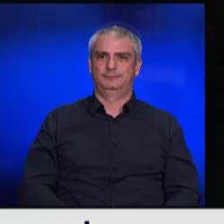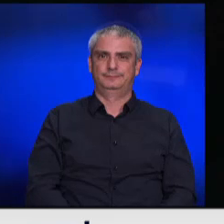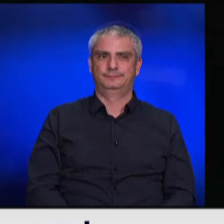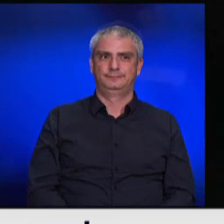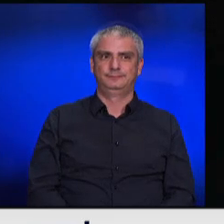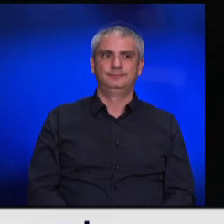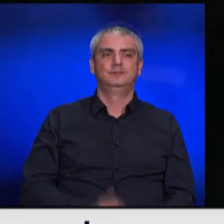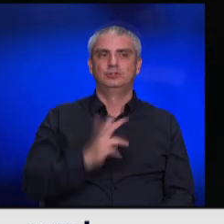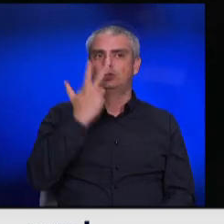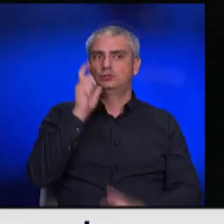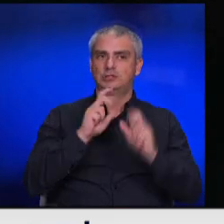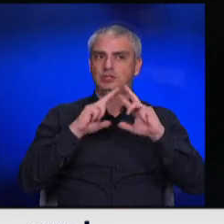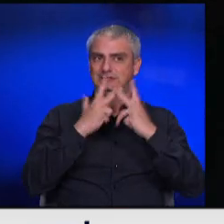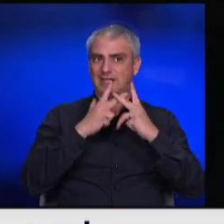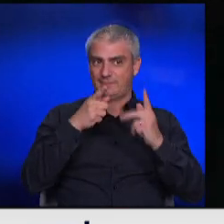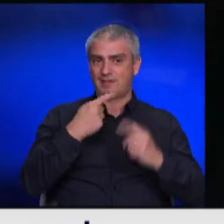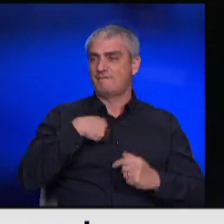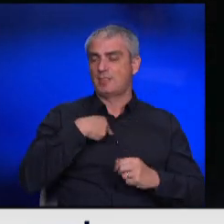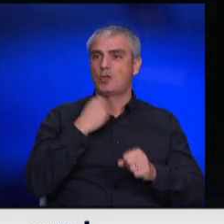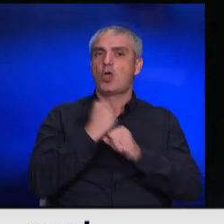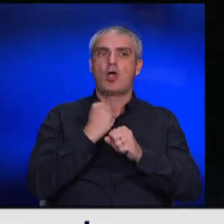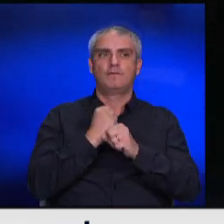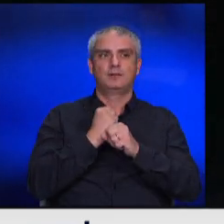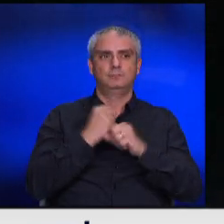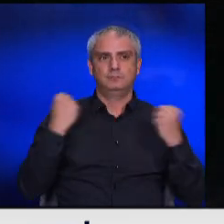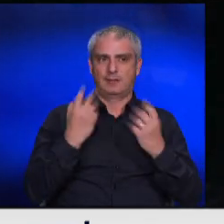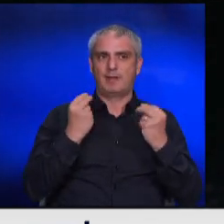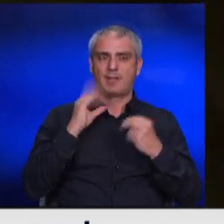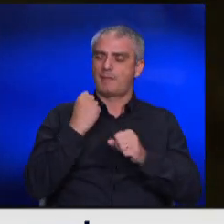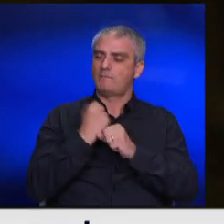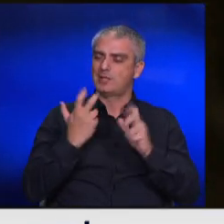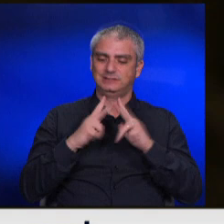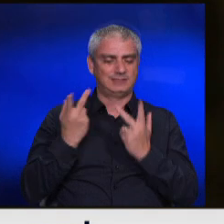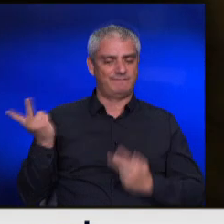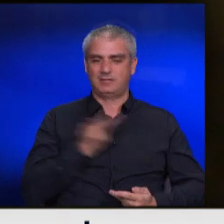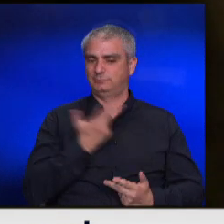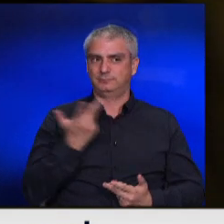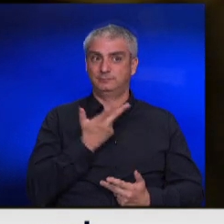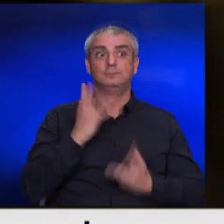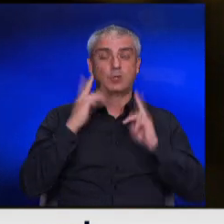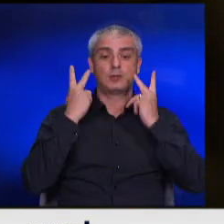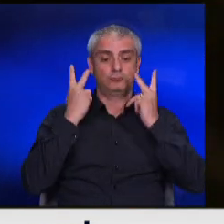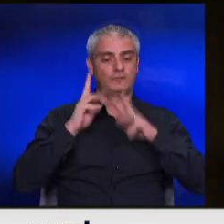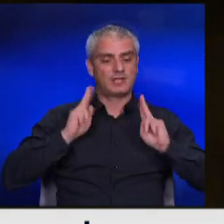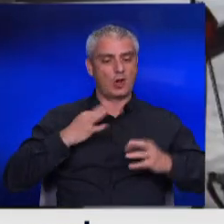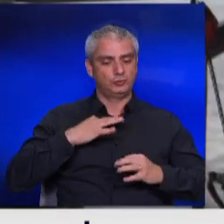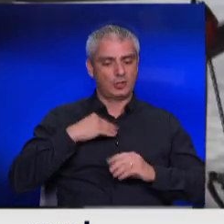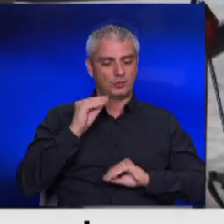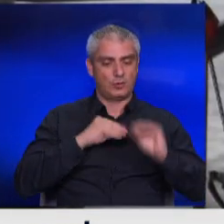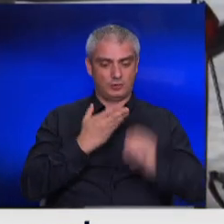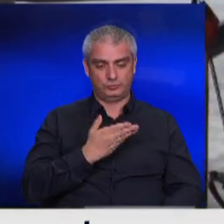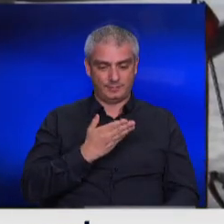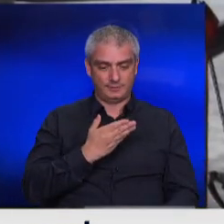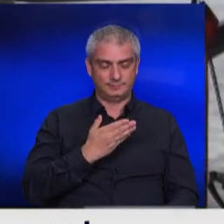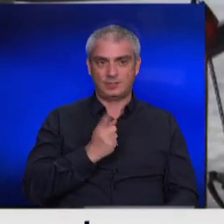יש שלושה אנשי צוות בקרון, ואנחנו עובדים ומתאמנים הרבה גם על העבודה צוות בינינו, שהיא מרכיב מאוד חשוב מהיכולות שלנו להפעיל את המטוס. בסוף